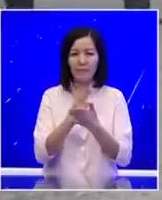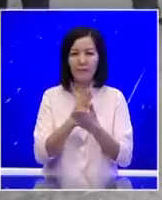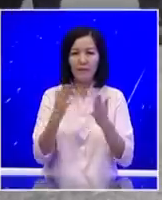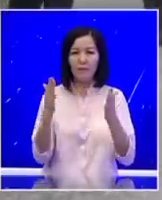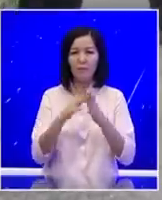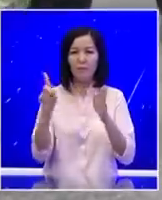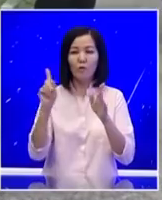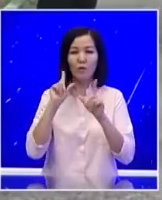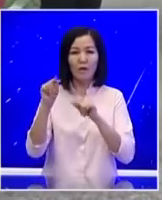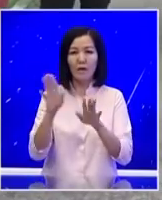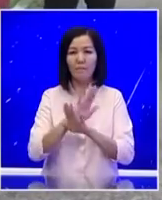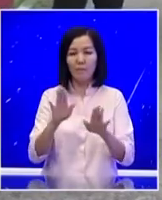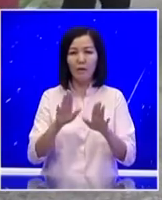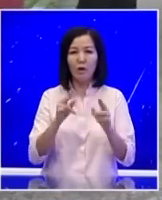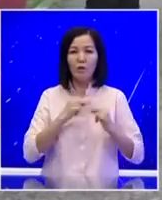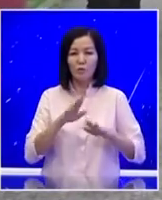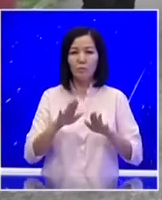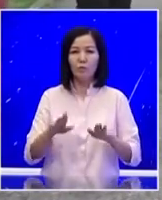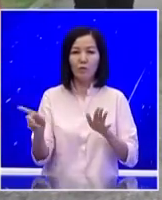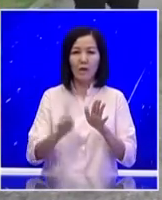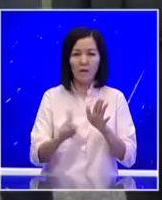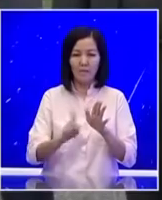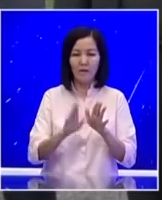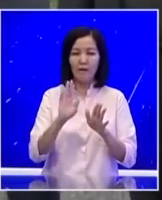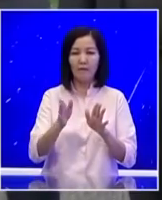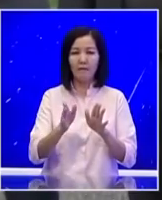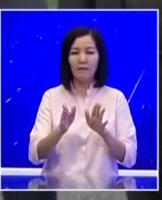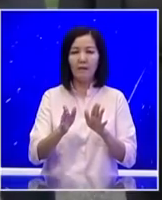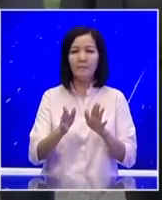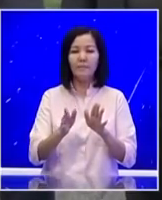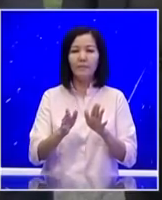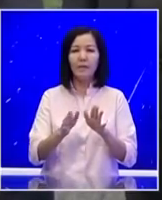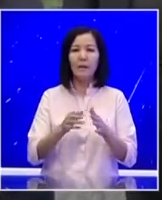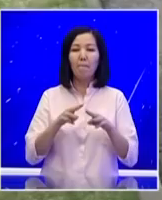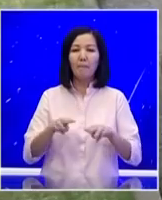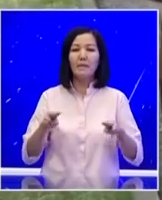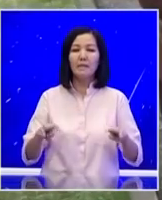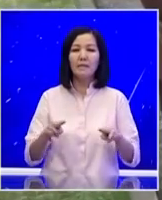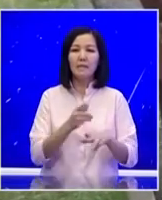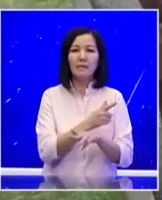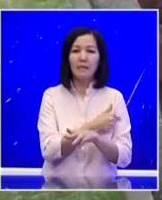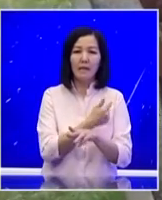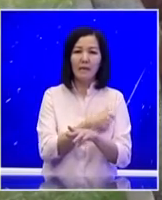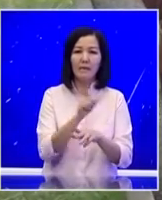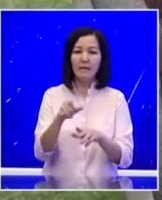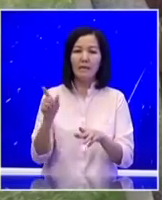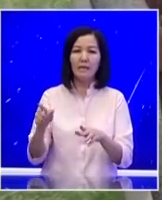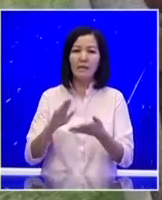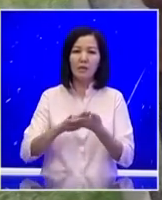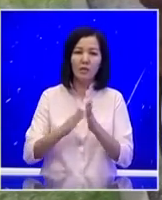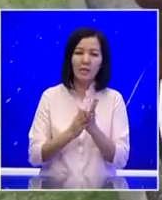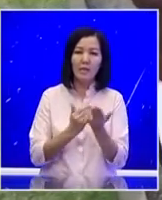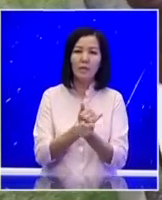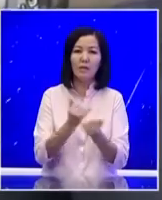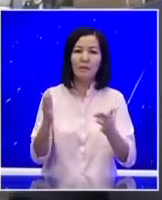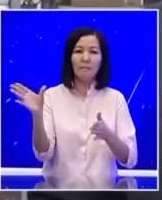үйлеріне қайтпайды. Жұмысқа осы демалыс аймағынан қатынайды. Вице-министр Жетісу жеріндегі дәрігерлерге мұндай қолайлы жағдай жасалып